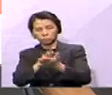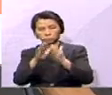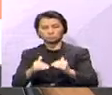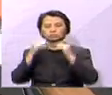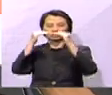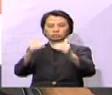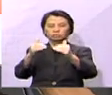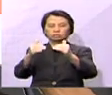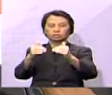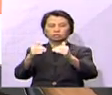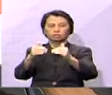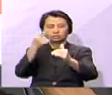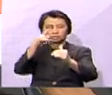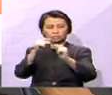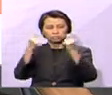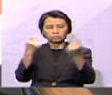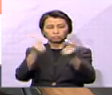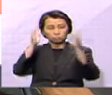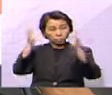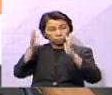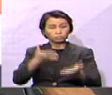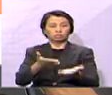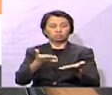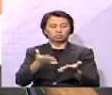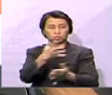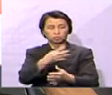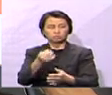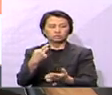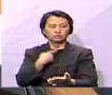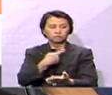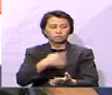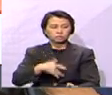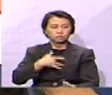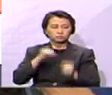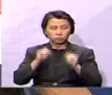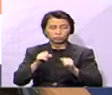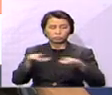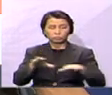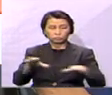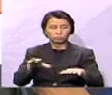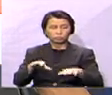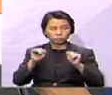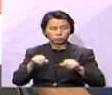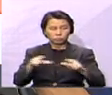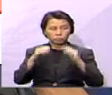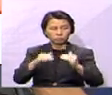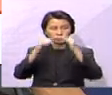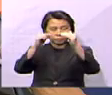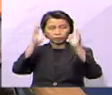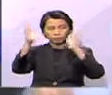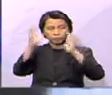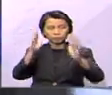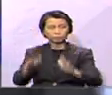peringkat pasukan kebangsaan. Something yang kita rasa boleh dilaksanakan juga di peringkat kebangsaan.